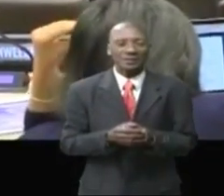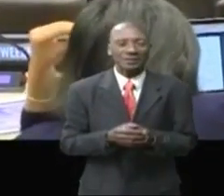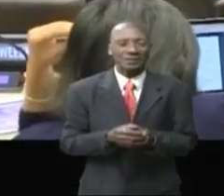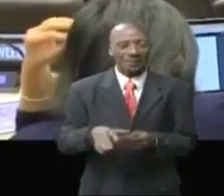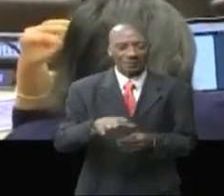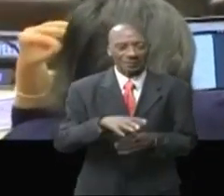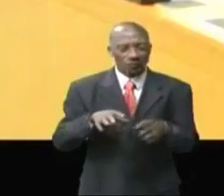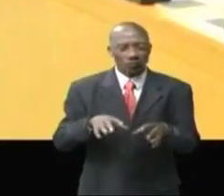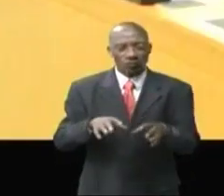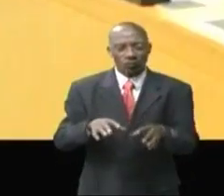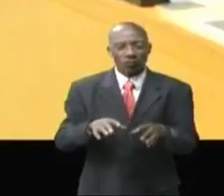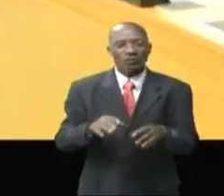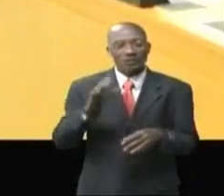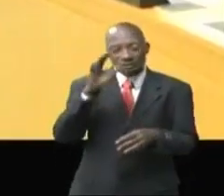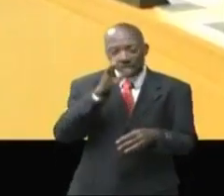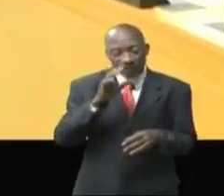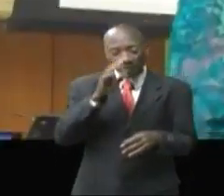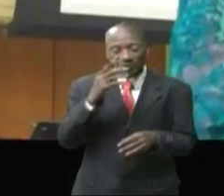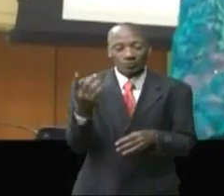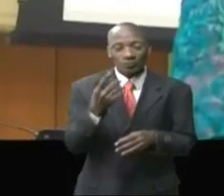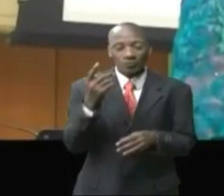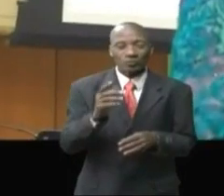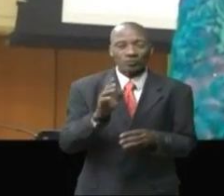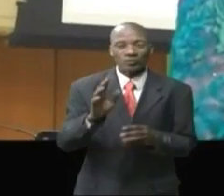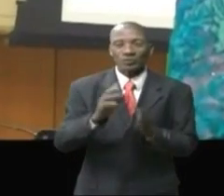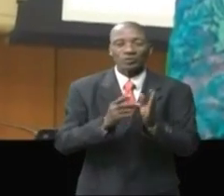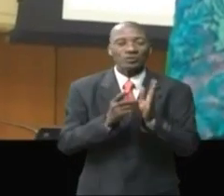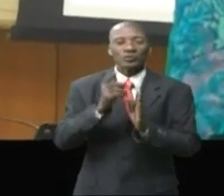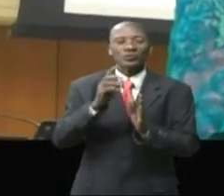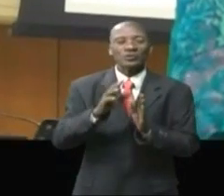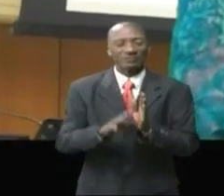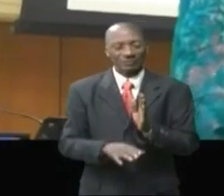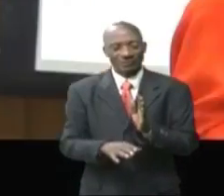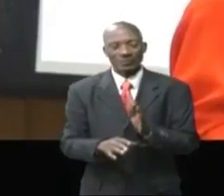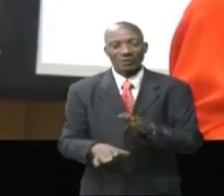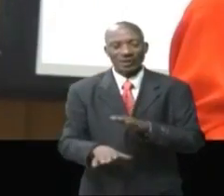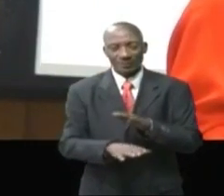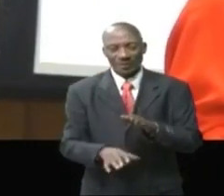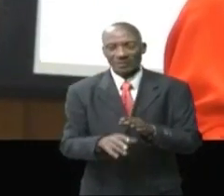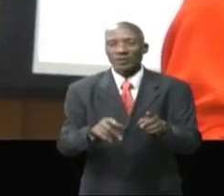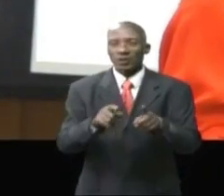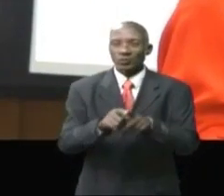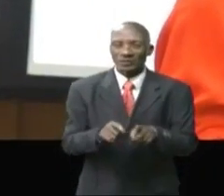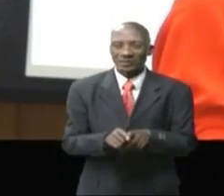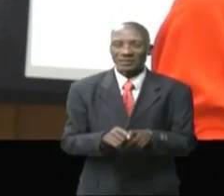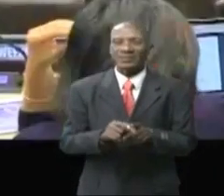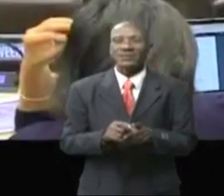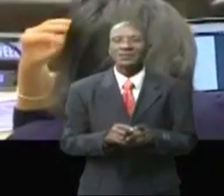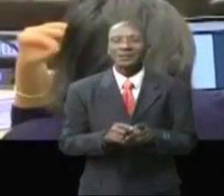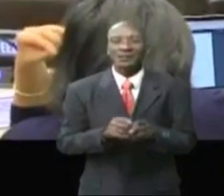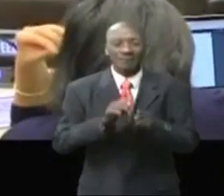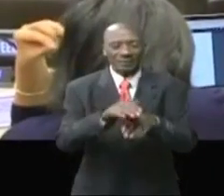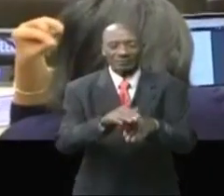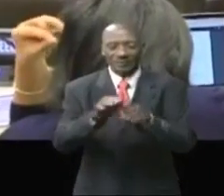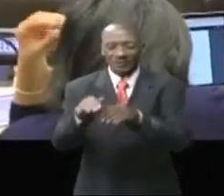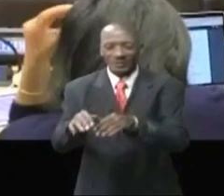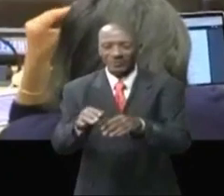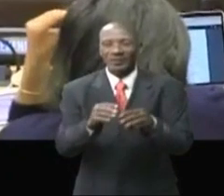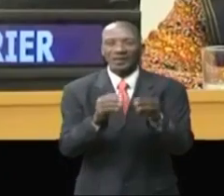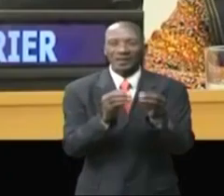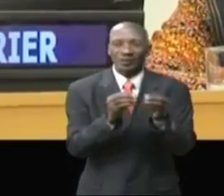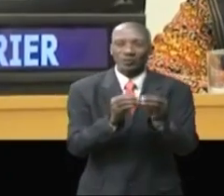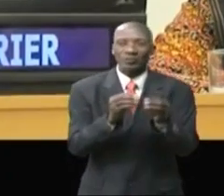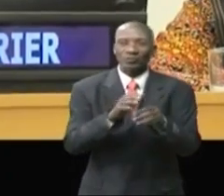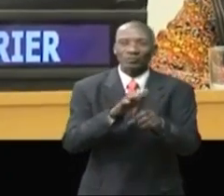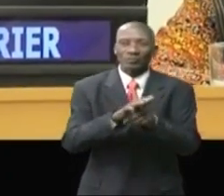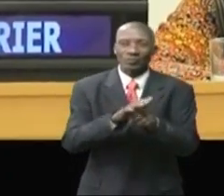ODD, cet événement parallèle organisé par l'UNFPA, DESA et Global Partnership était une belle occasion